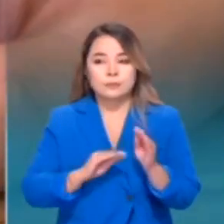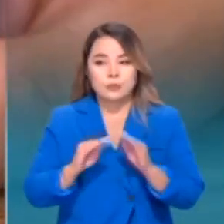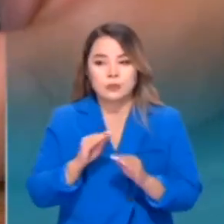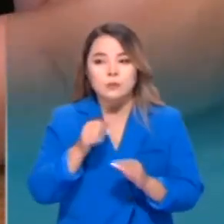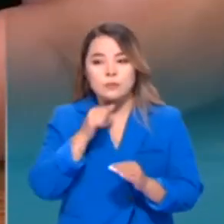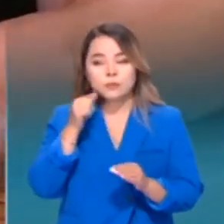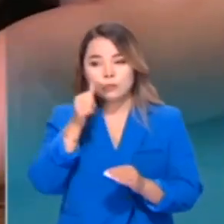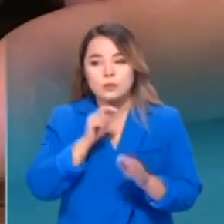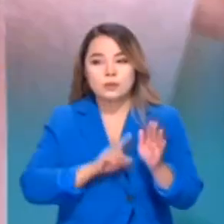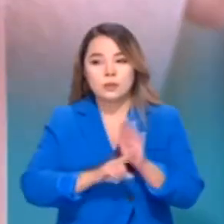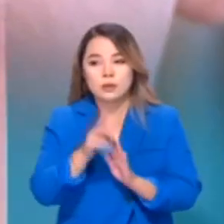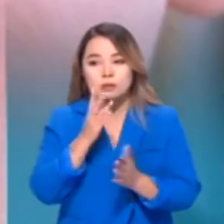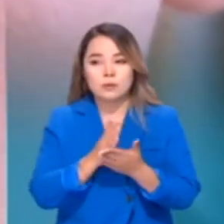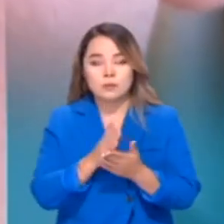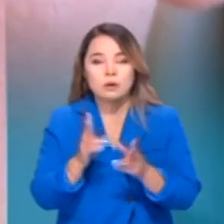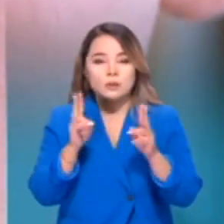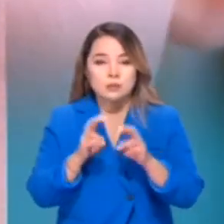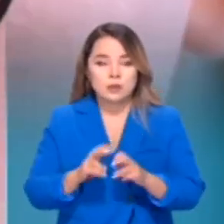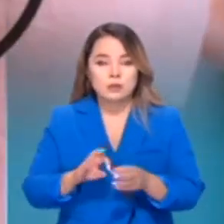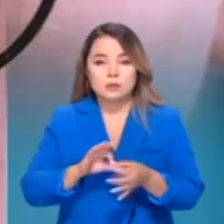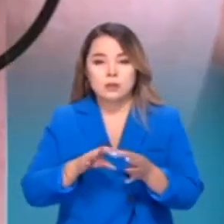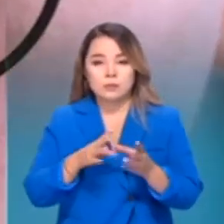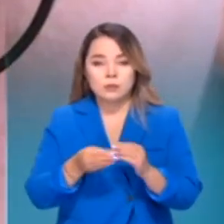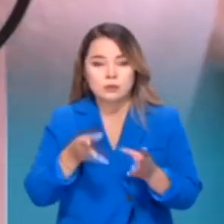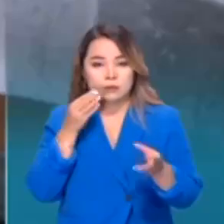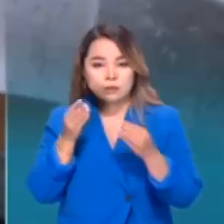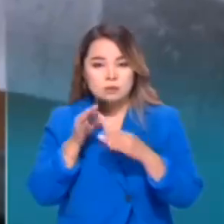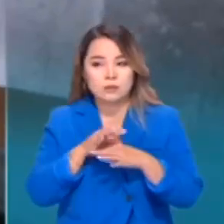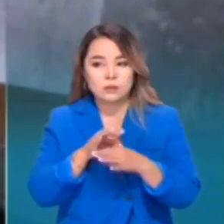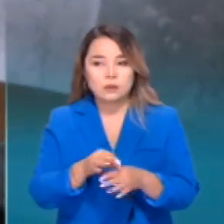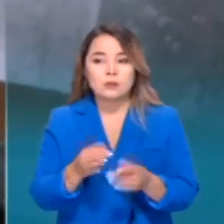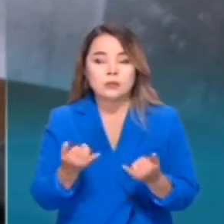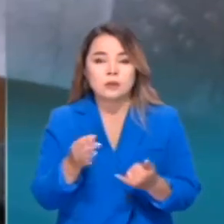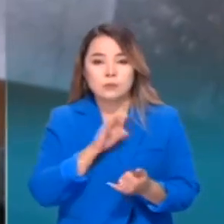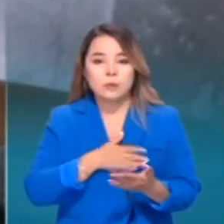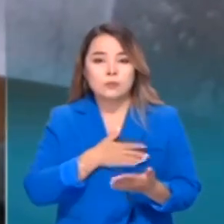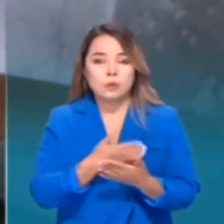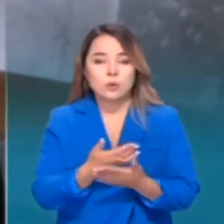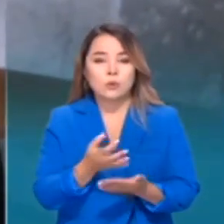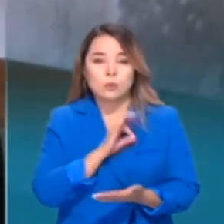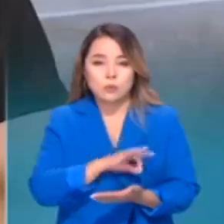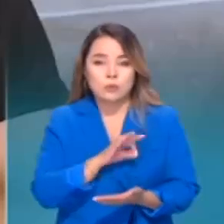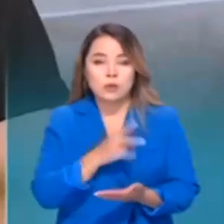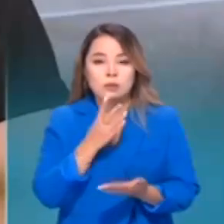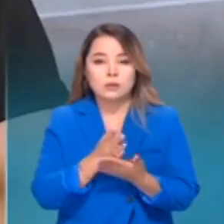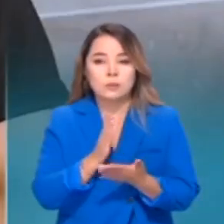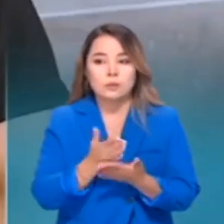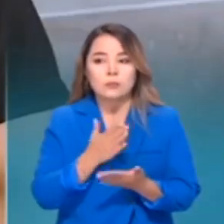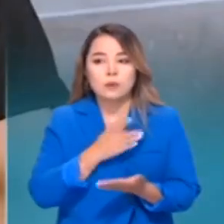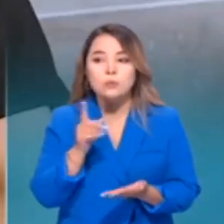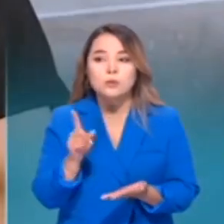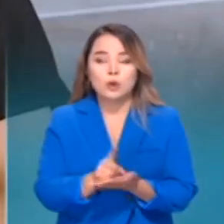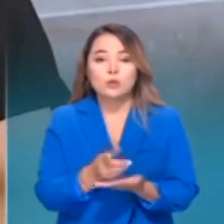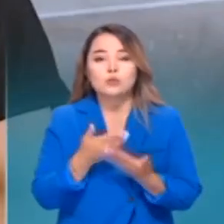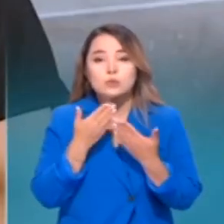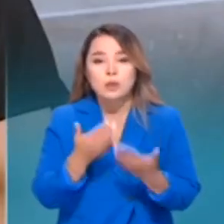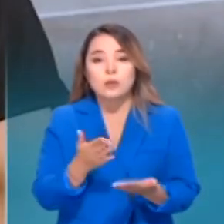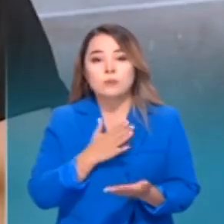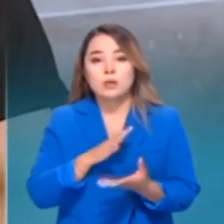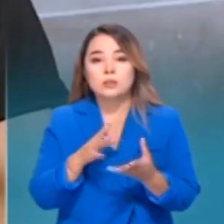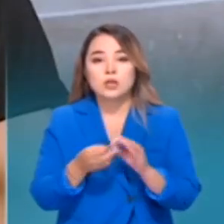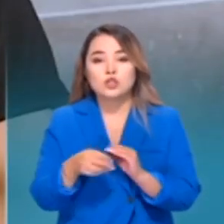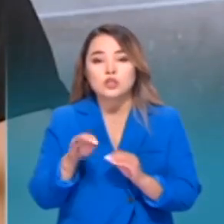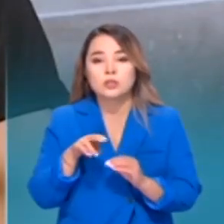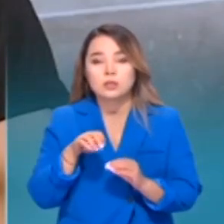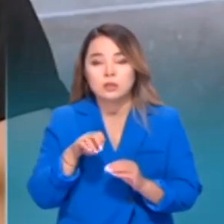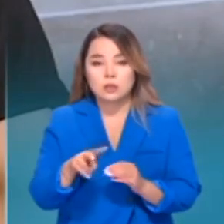былтыр басталған, сондықтан жан-жақты зерттеп көреді. Тиімділігіне көз жеткізгеннен бері белсенді қолданып жүр. Мен міндетті түрде сұрадым. Жалпы менде Digital